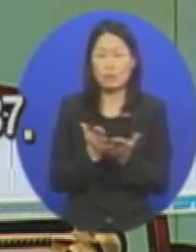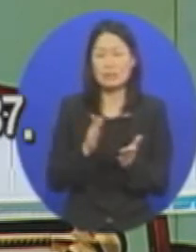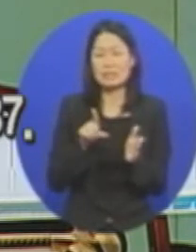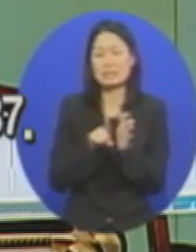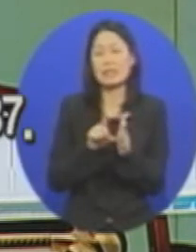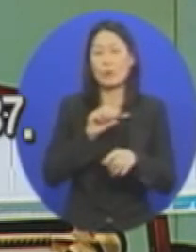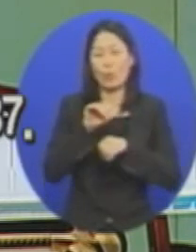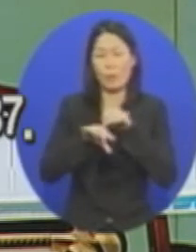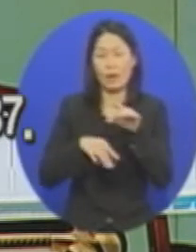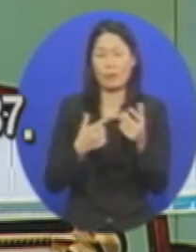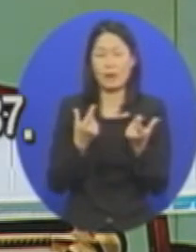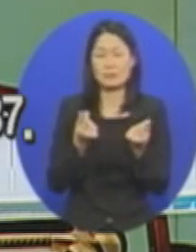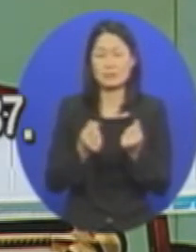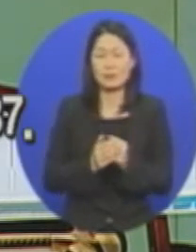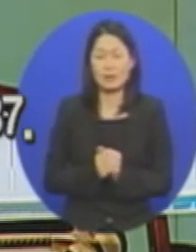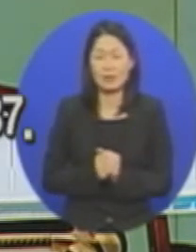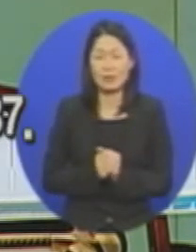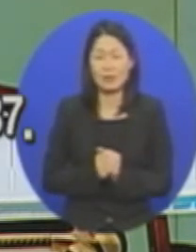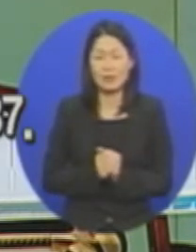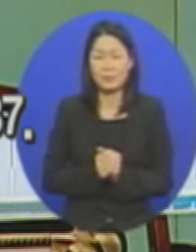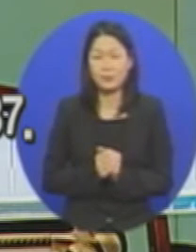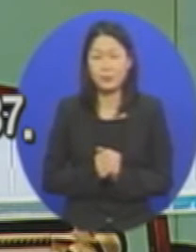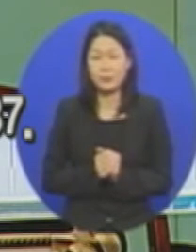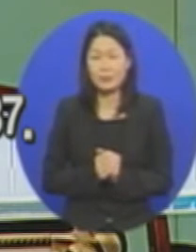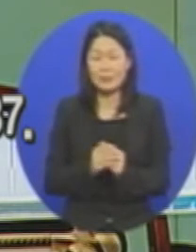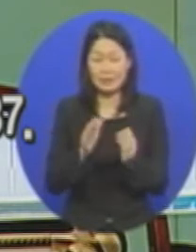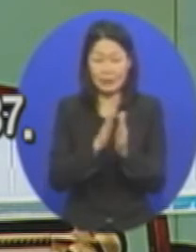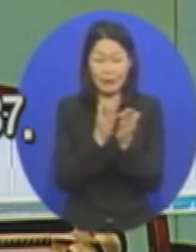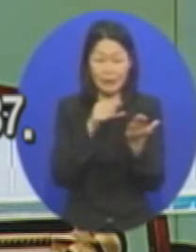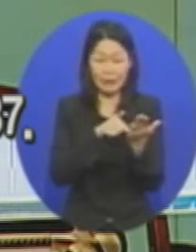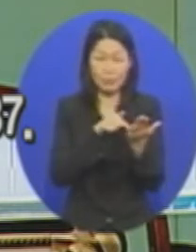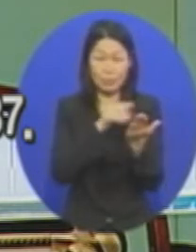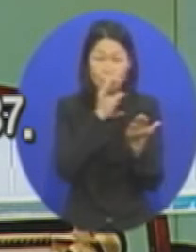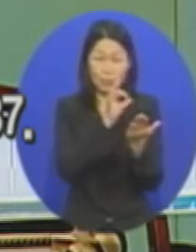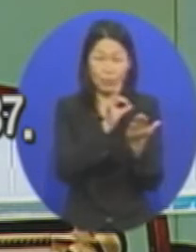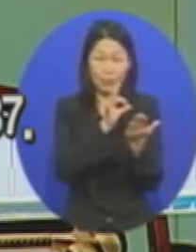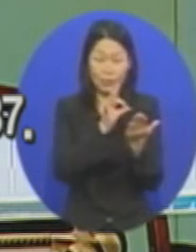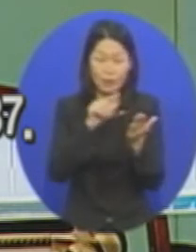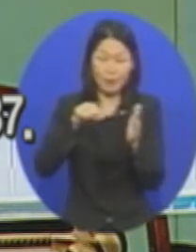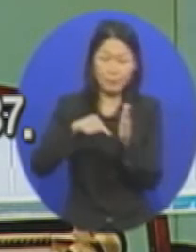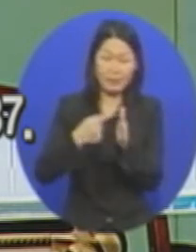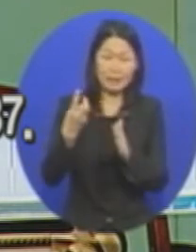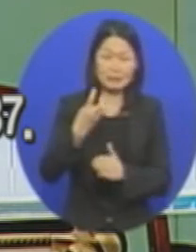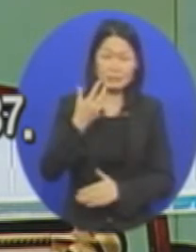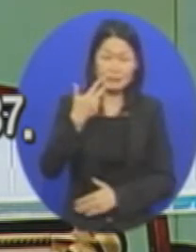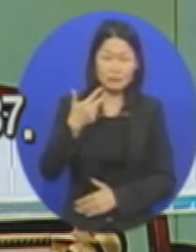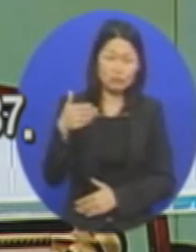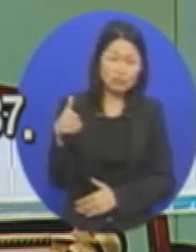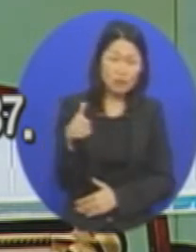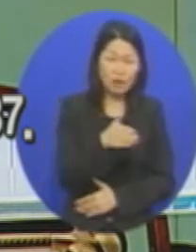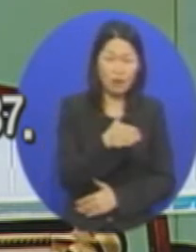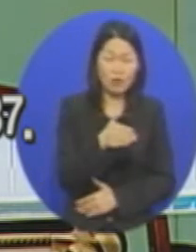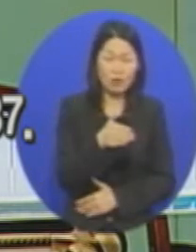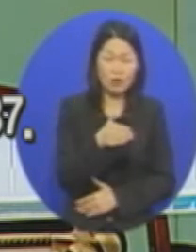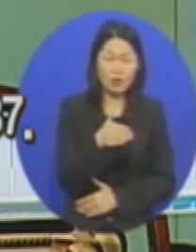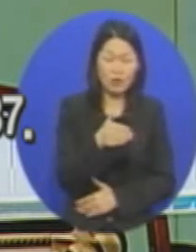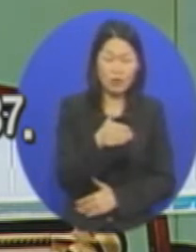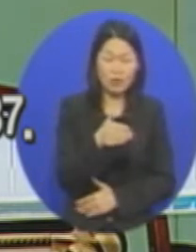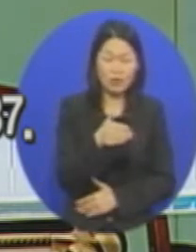신앙고백 이에요 이 책의 독 137페이지 부턴가 요